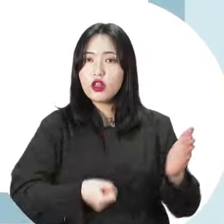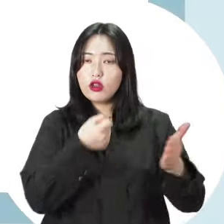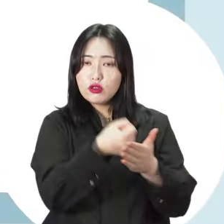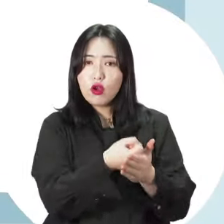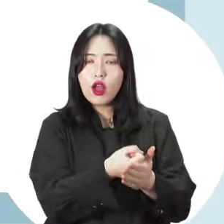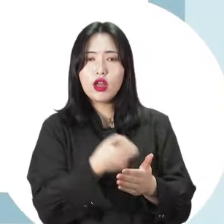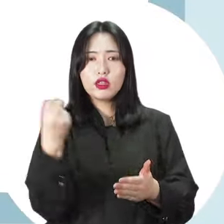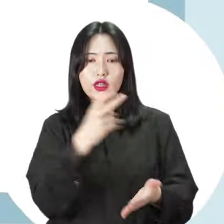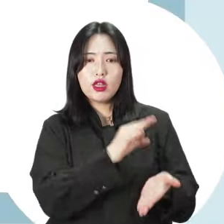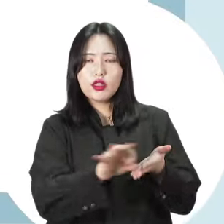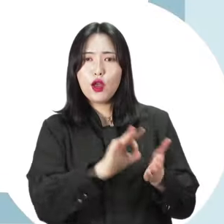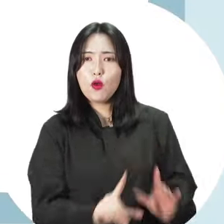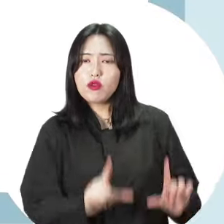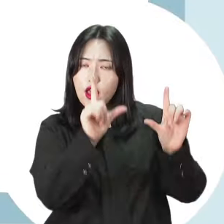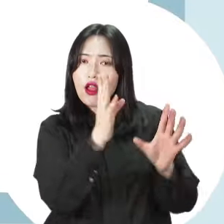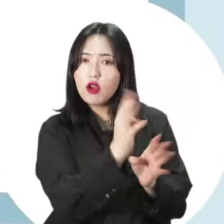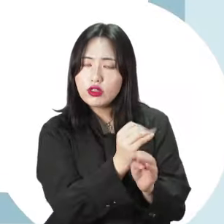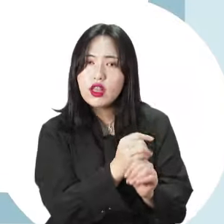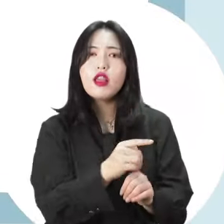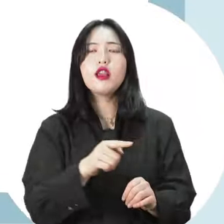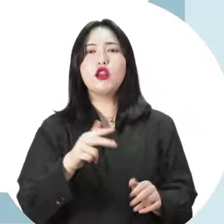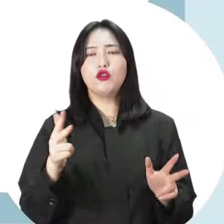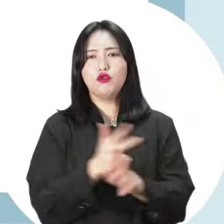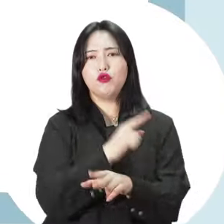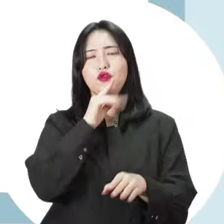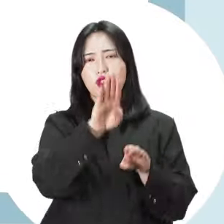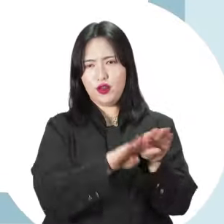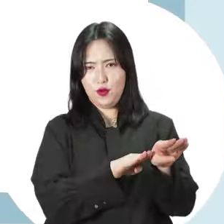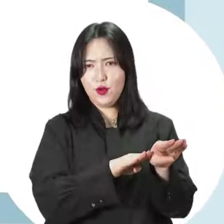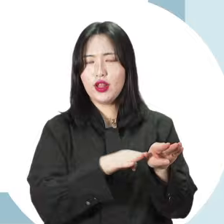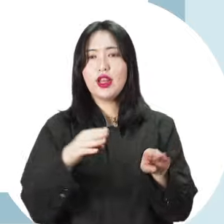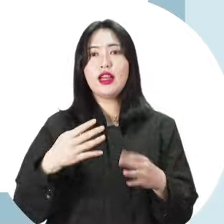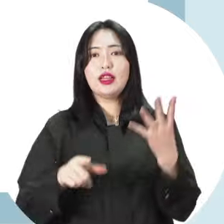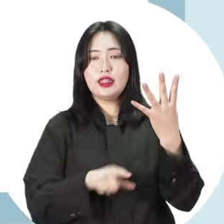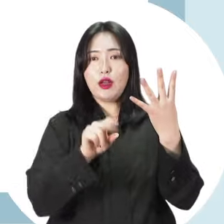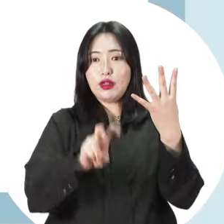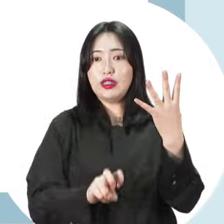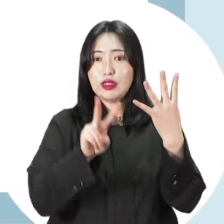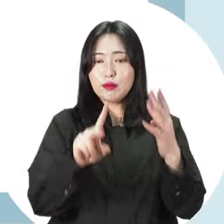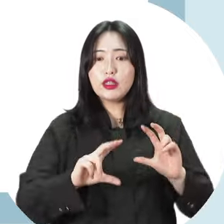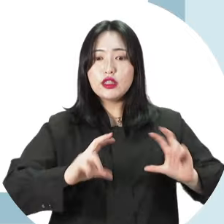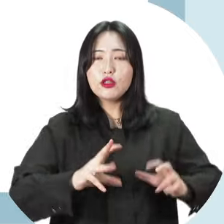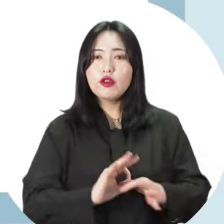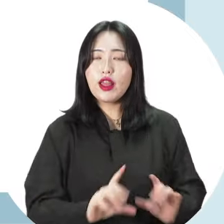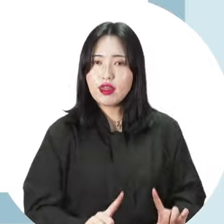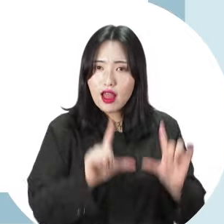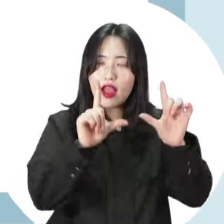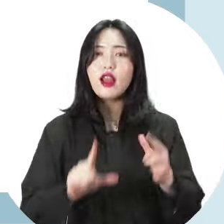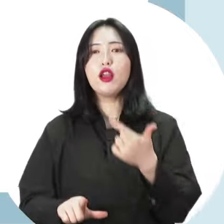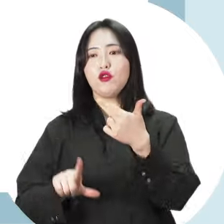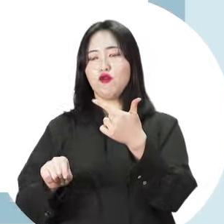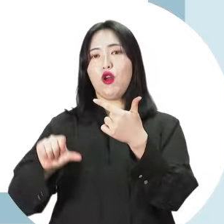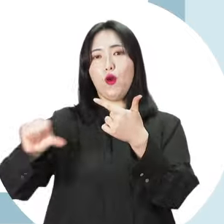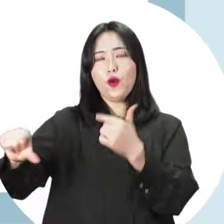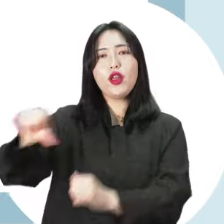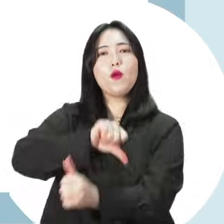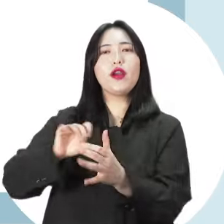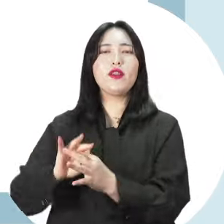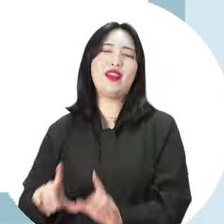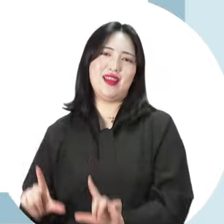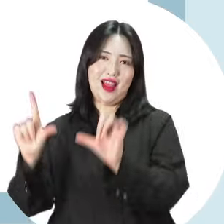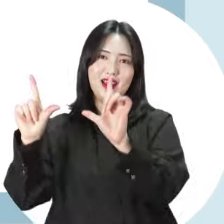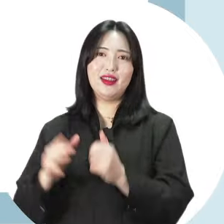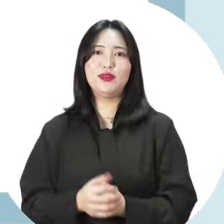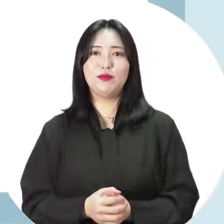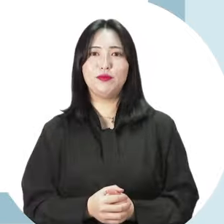제주시에서 정한 재활용 데이는 매주 일요일, 4월 22일 지구의 날, 6월 5일 환경의